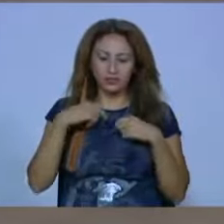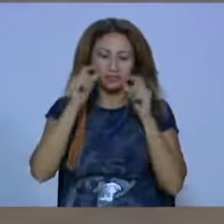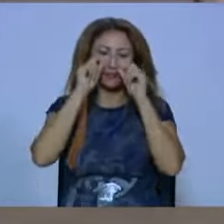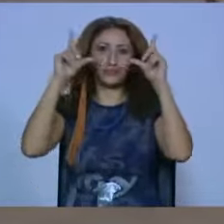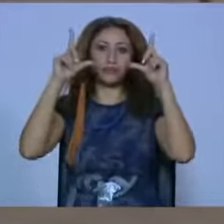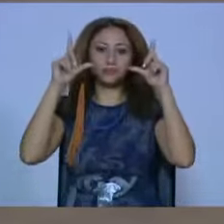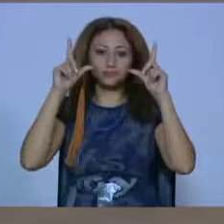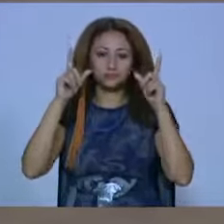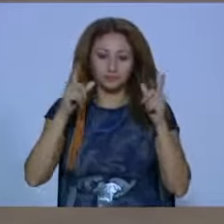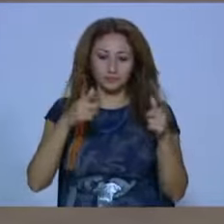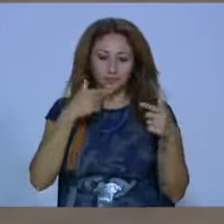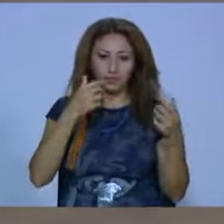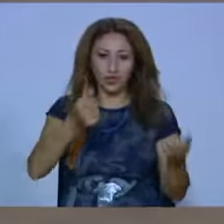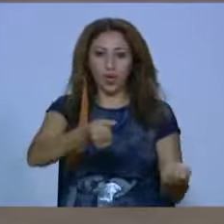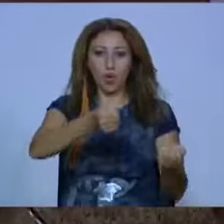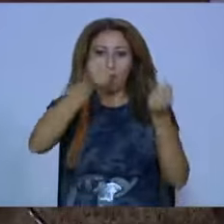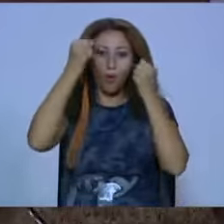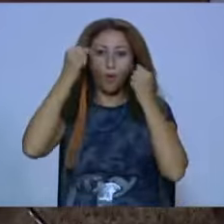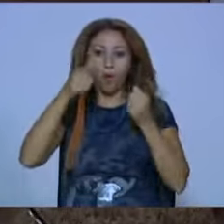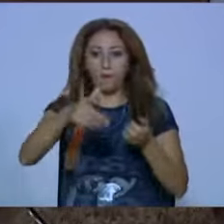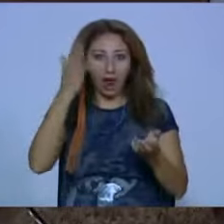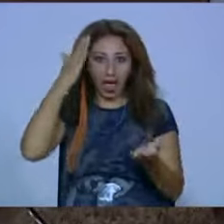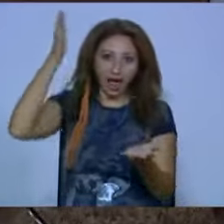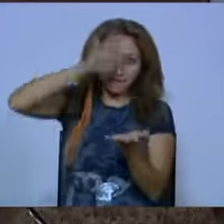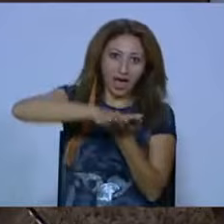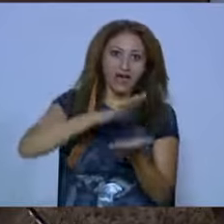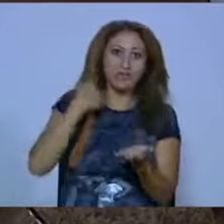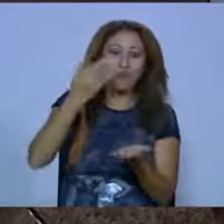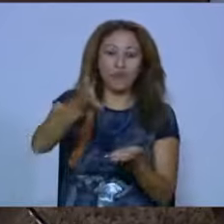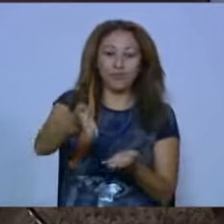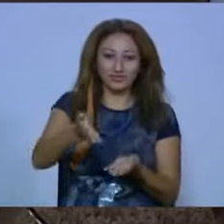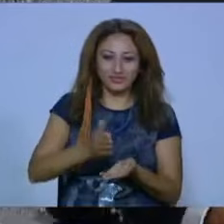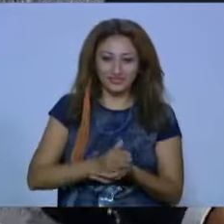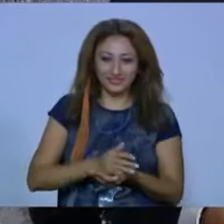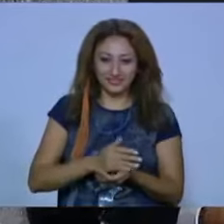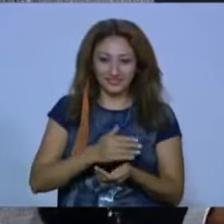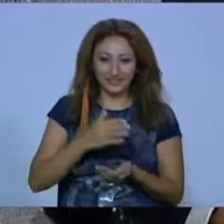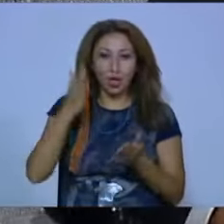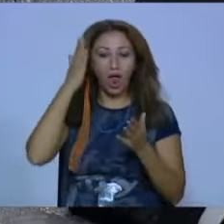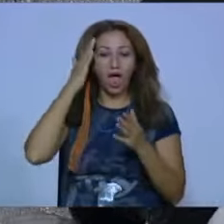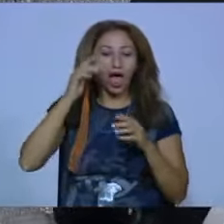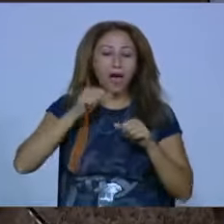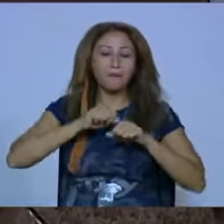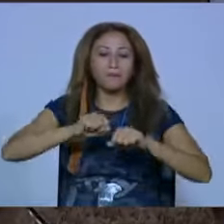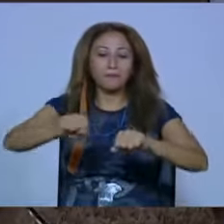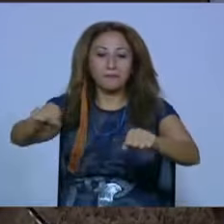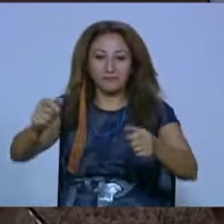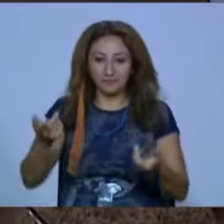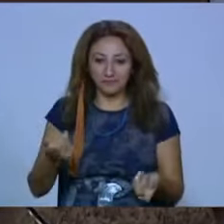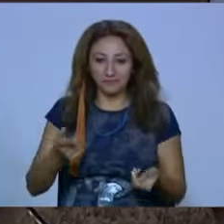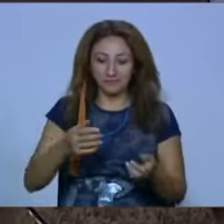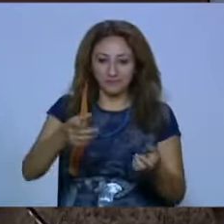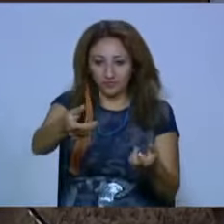لقيت هنيدي بيقول له قومي علاء هتموته. كان نام عليه علاء. نام واستغرق. شدوني من عليه